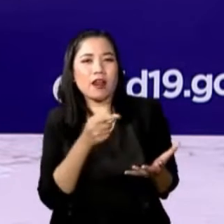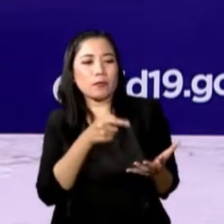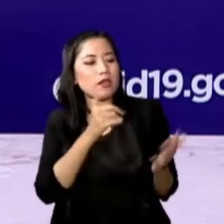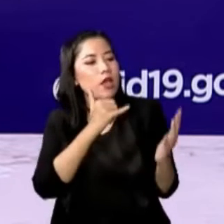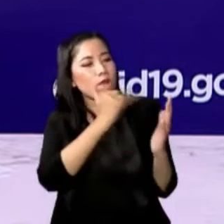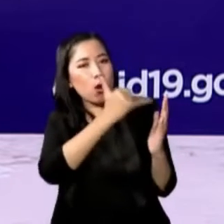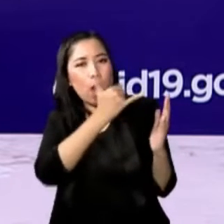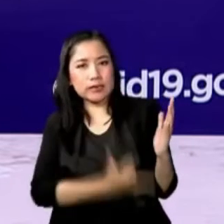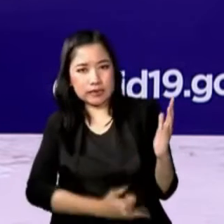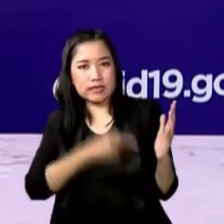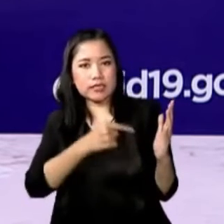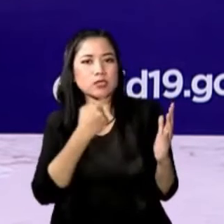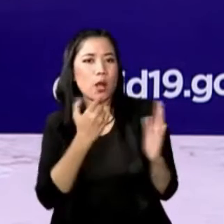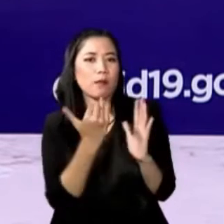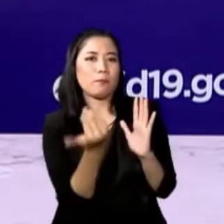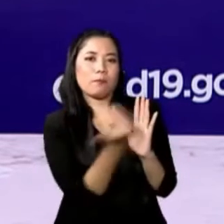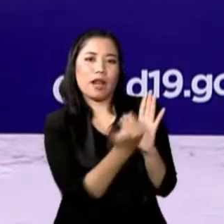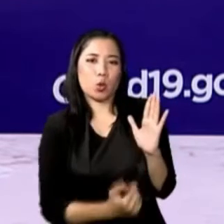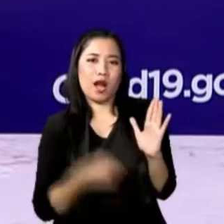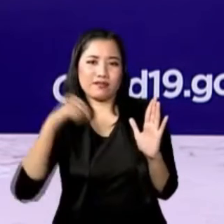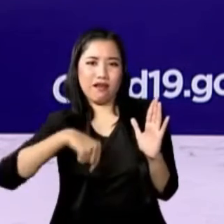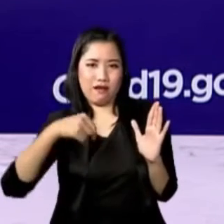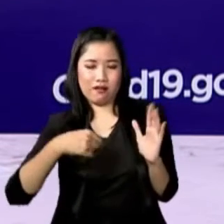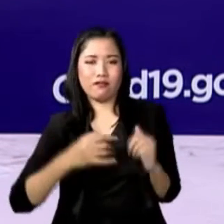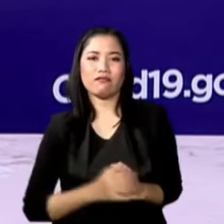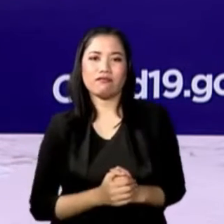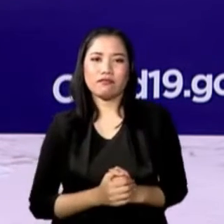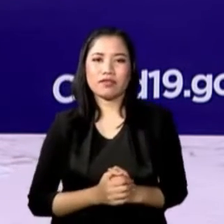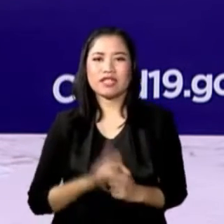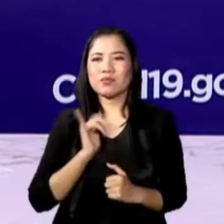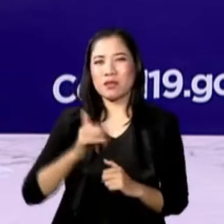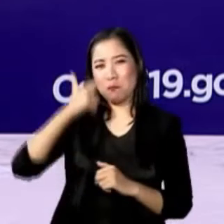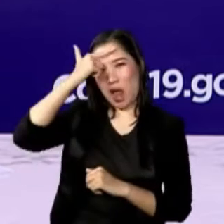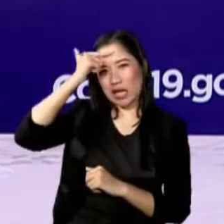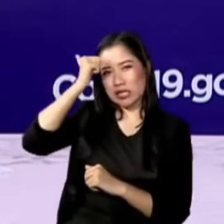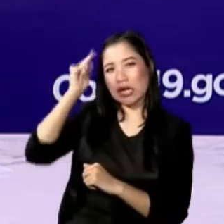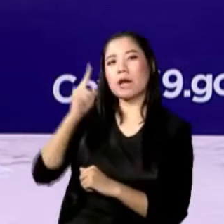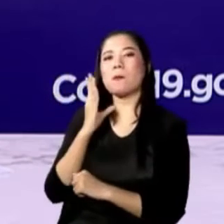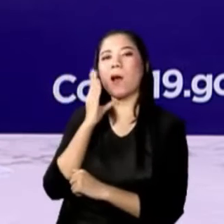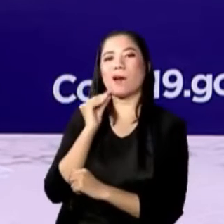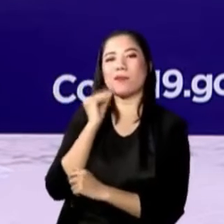mengevaluasi kebijakan-kebijakan yang sedang berlangsung. Belajar dari pengalaman yang lalu,